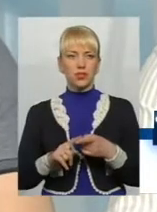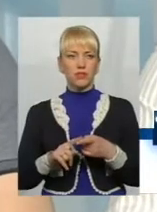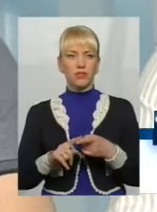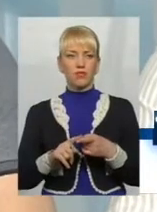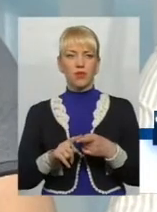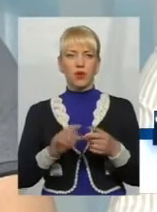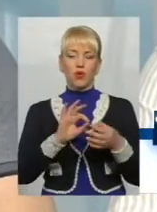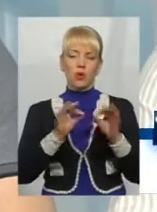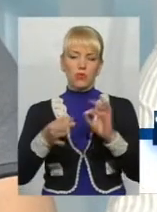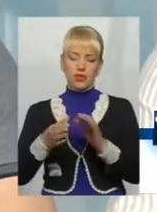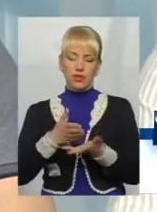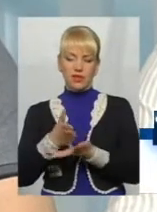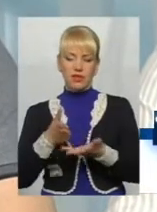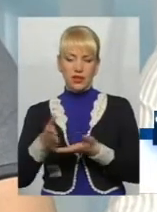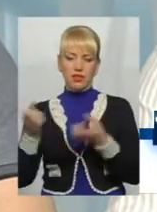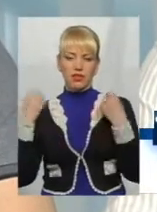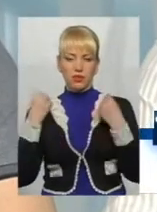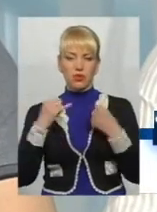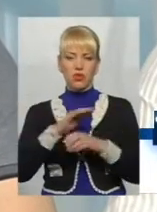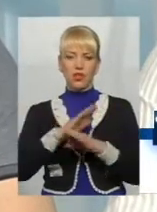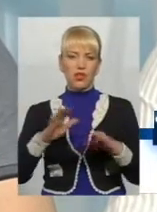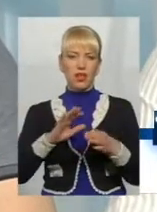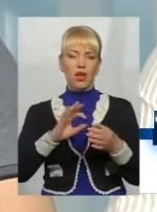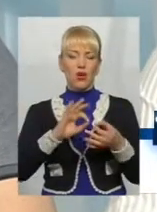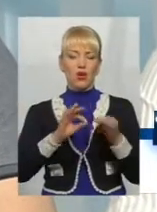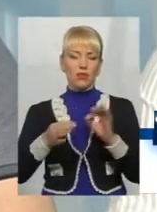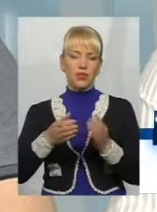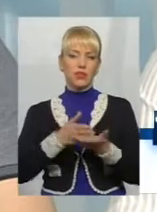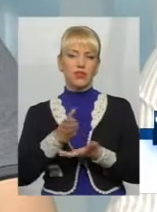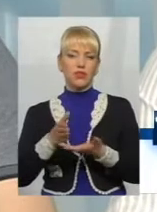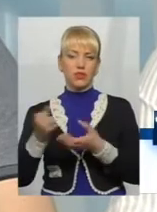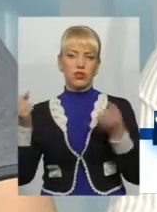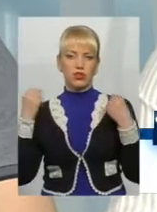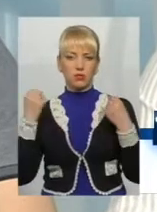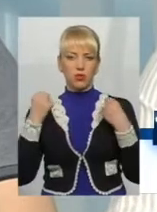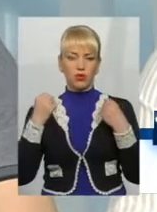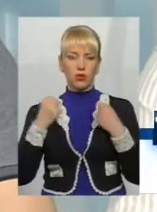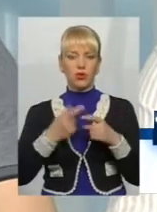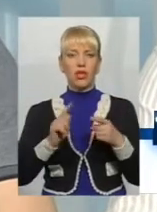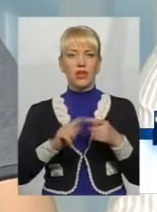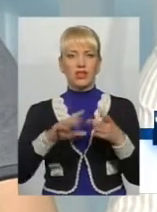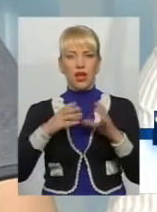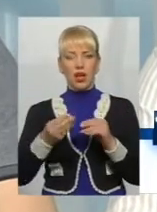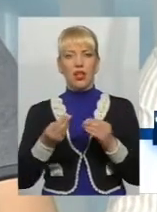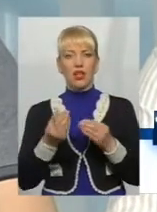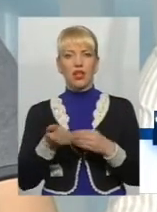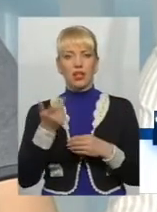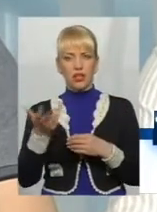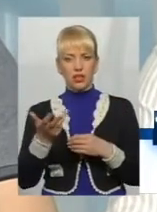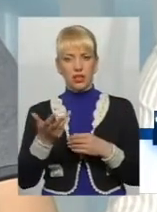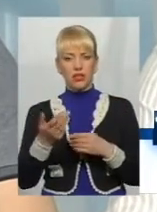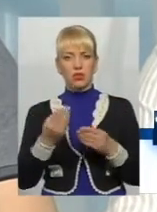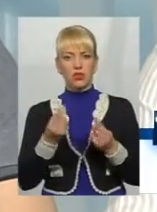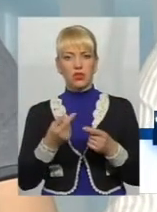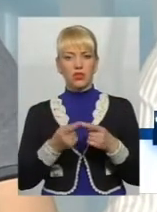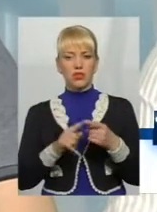і неолімпійські види спорту. Загальна кількість коштів, які виділені на цей рік, навіть це приблизно 8,5